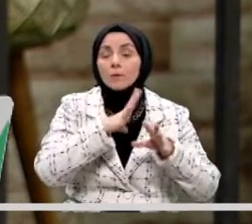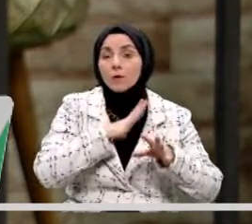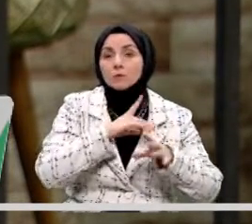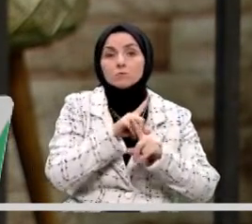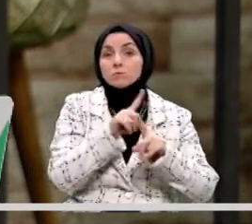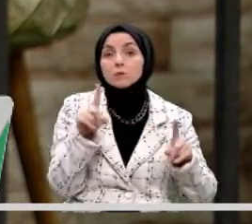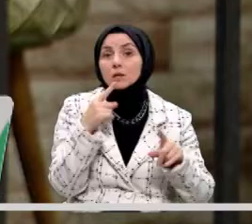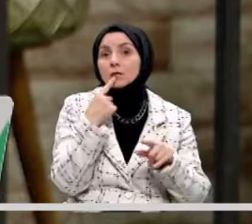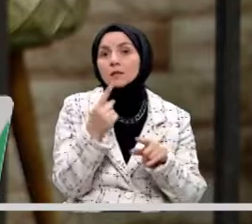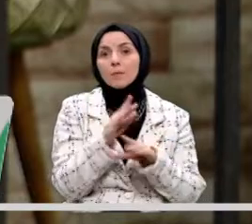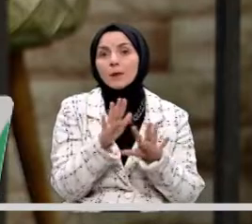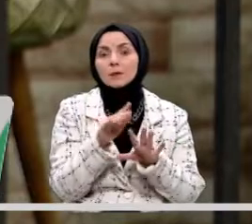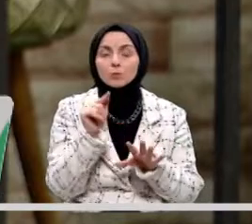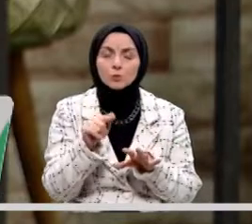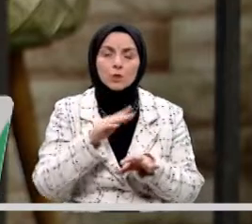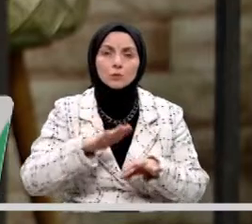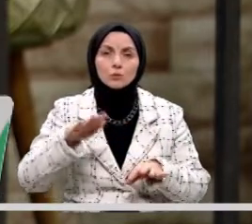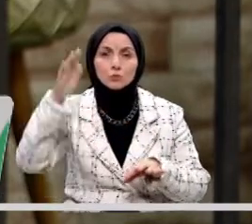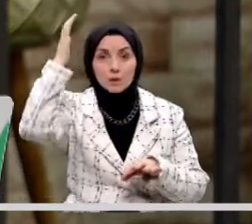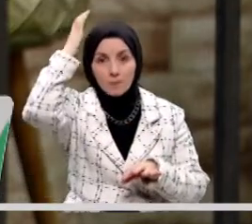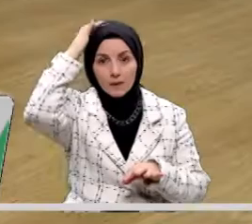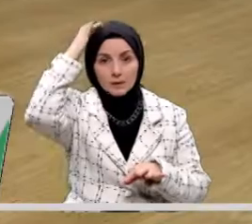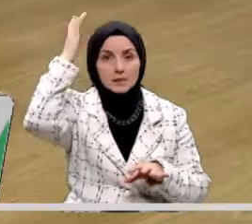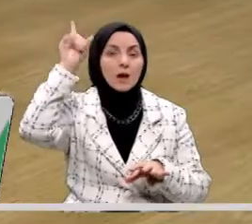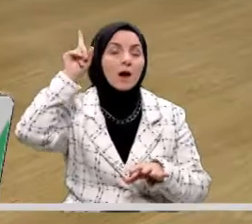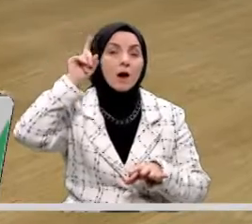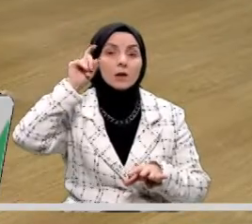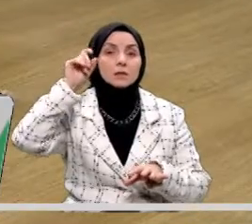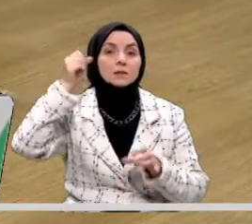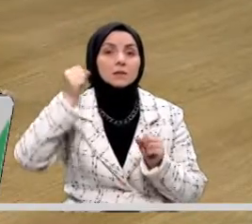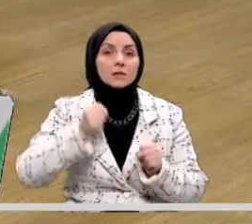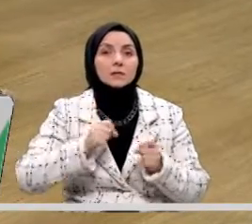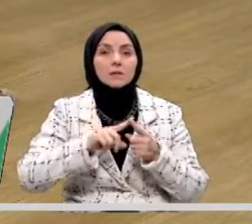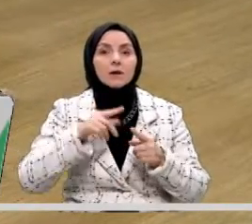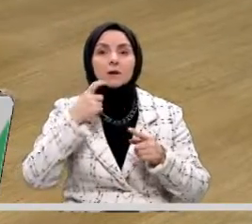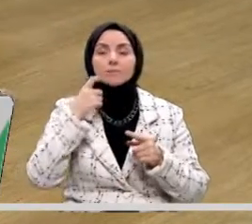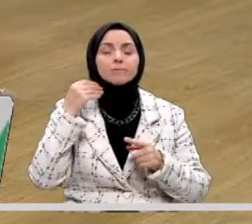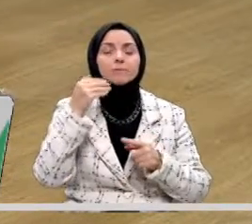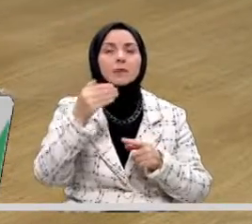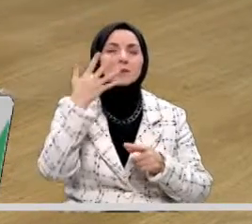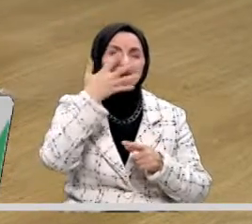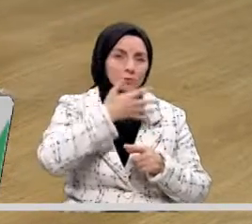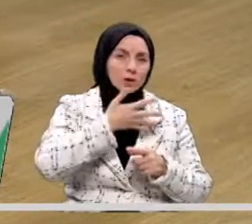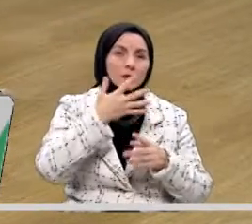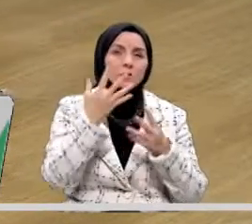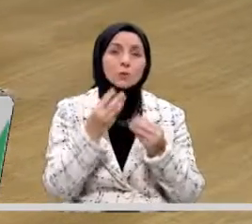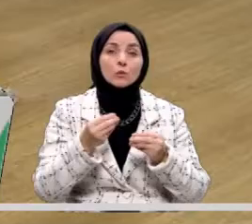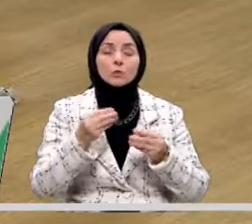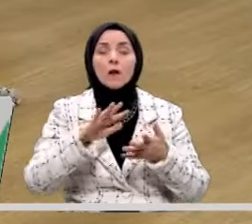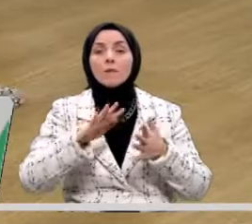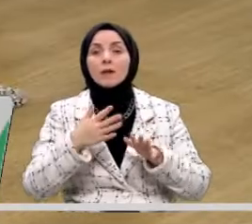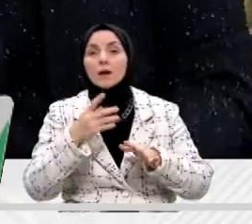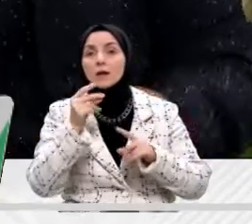söyledikleriniz çocukların beyninde onlar ileride mesela utangaç O ileride utangaç ya da mesela tembel hele ilkokul